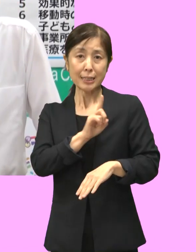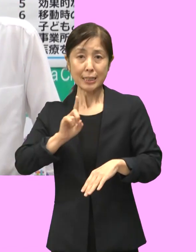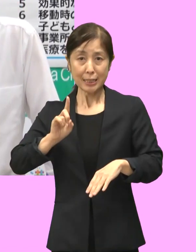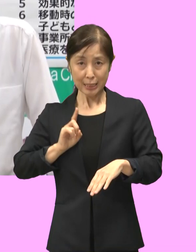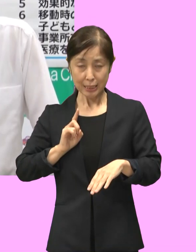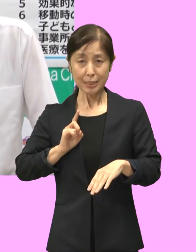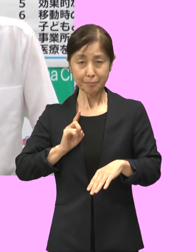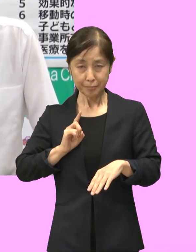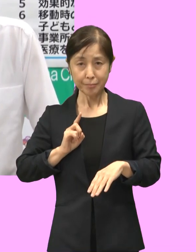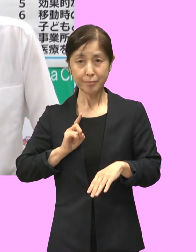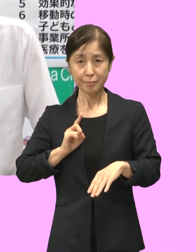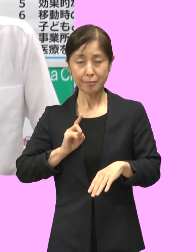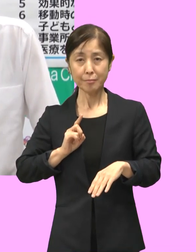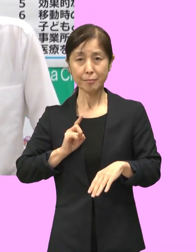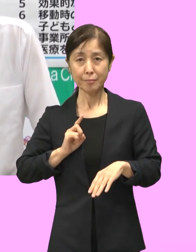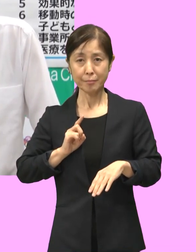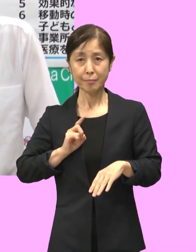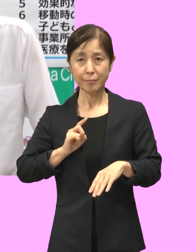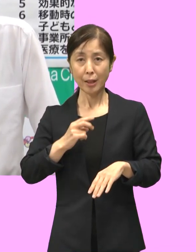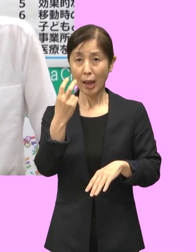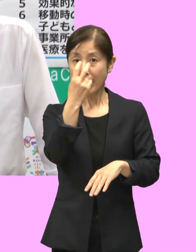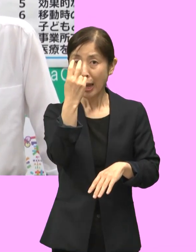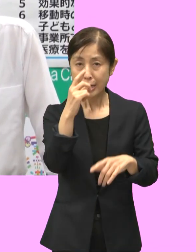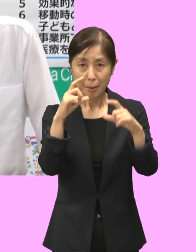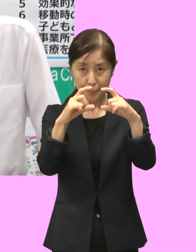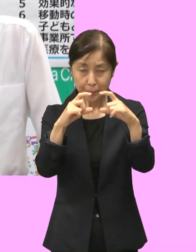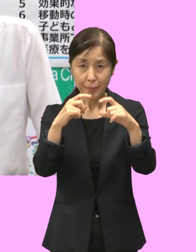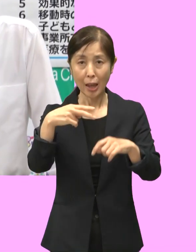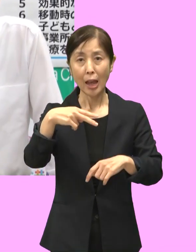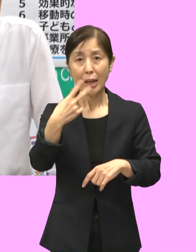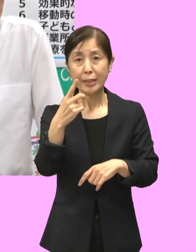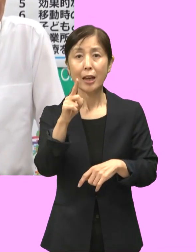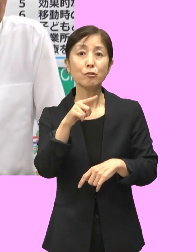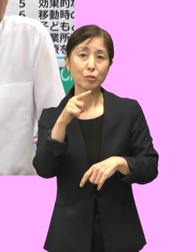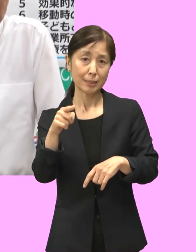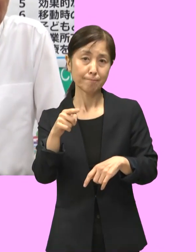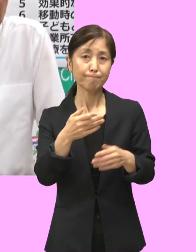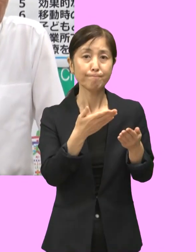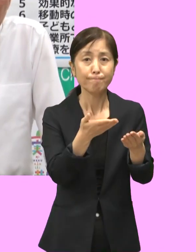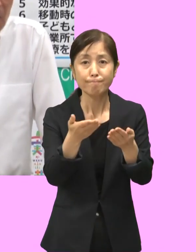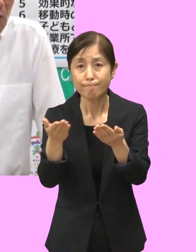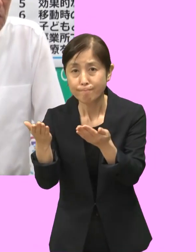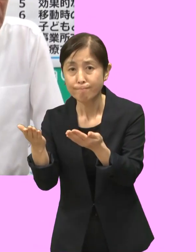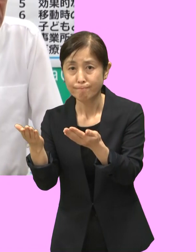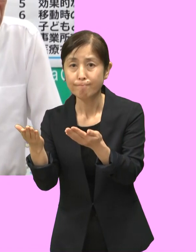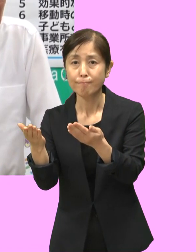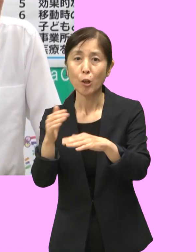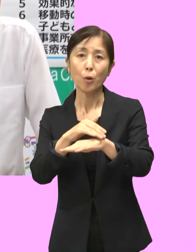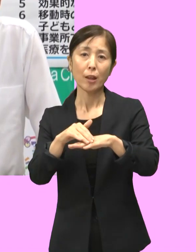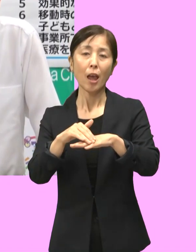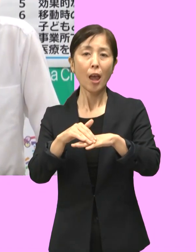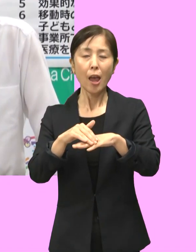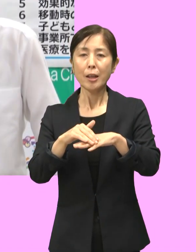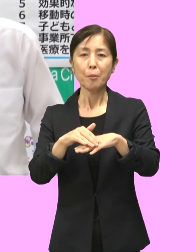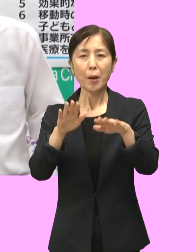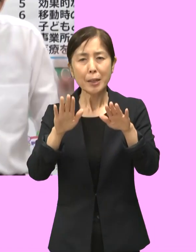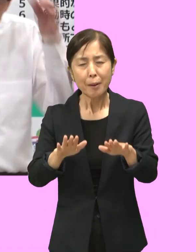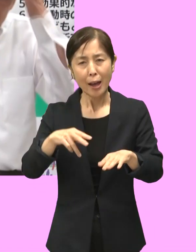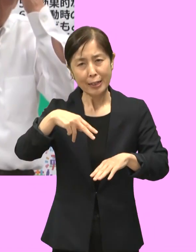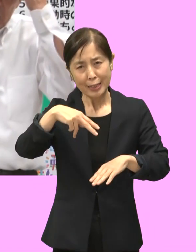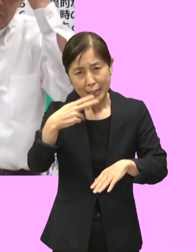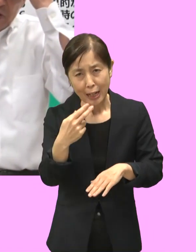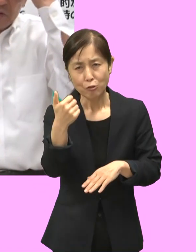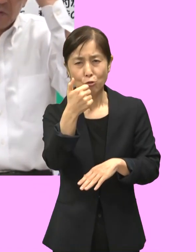で1日あたり200個ですね、200人に対してお配りするというのも、もう現